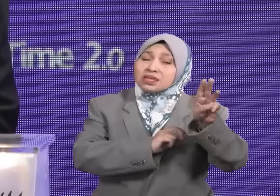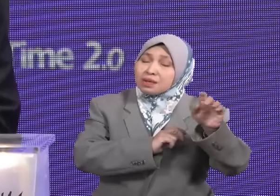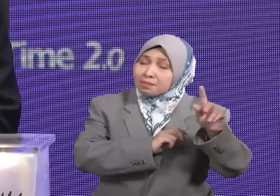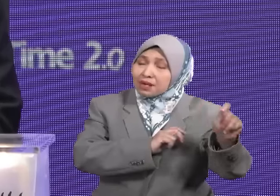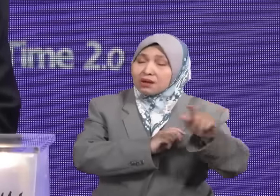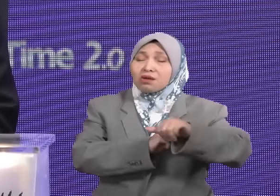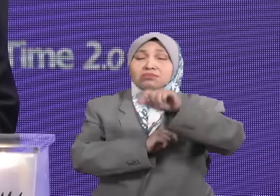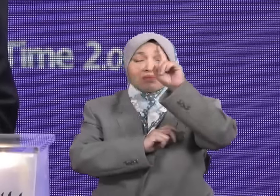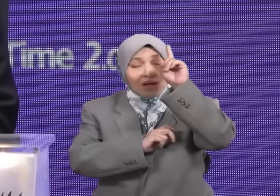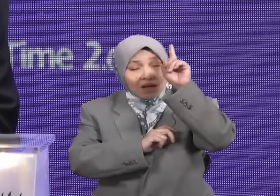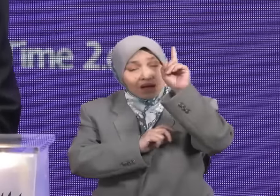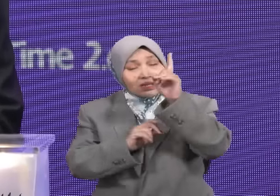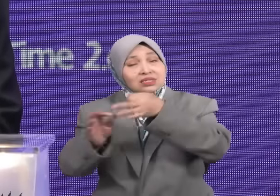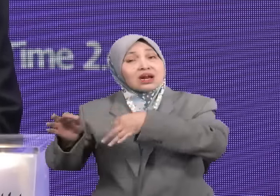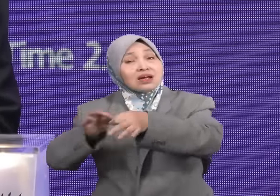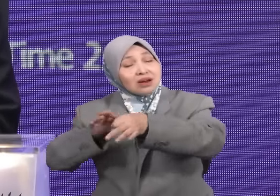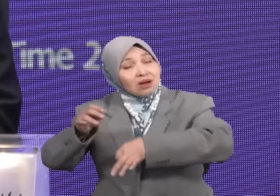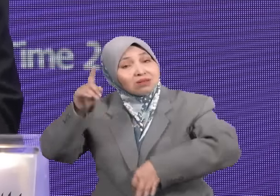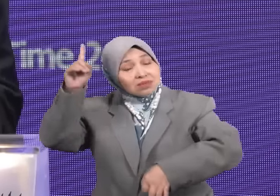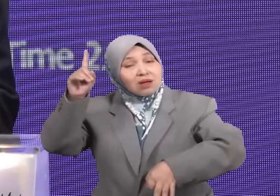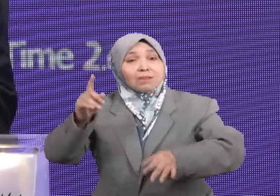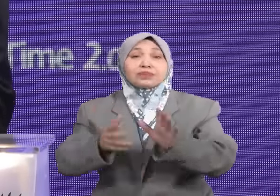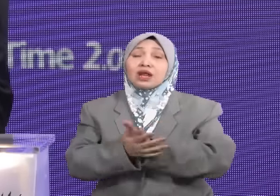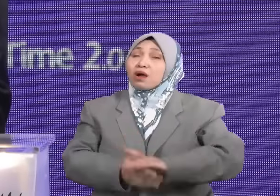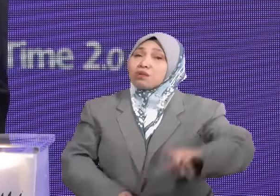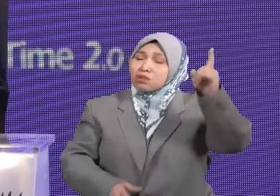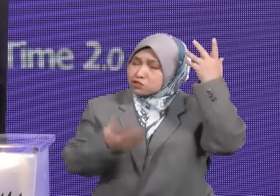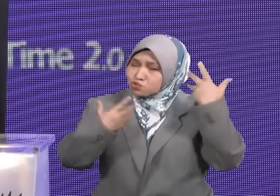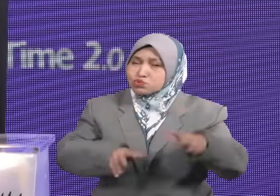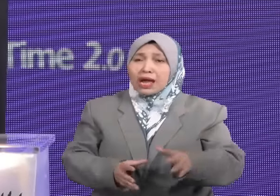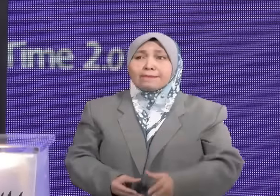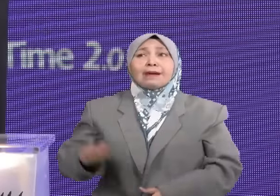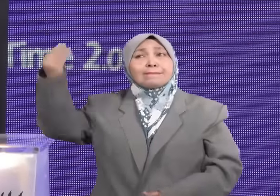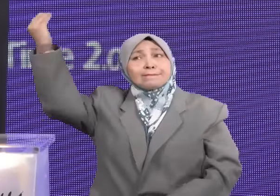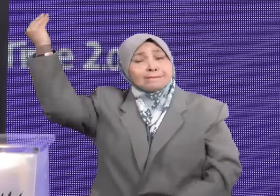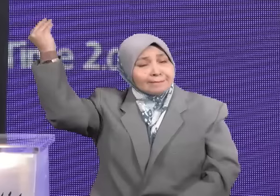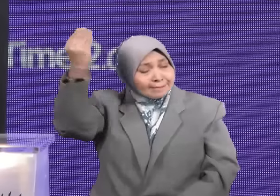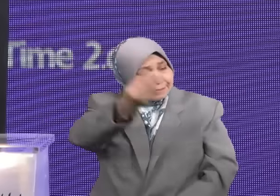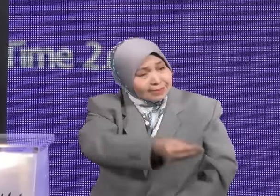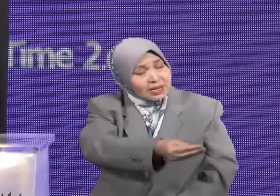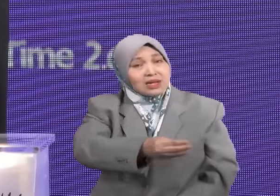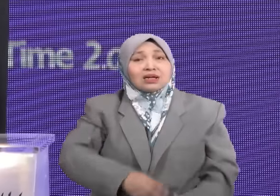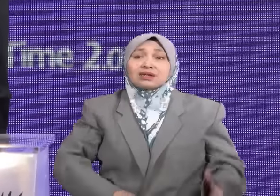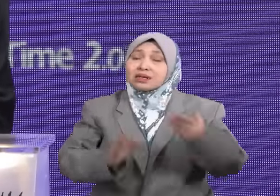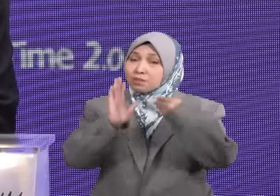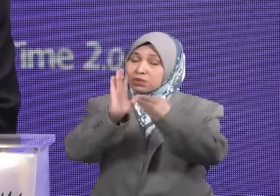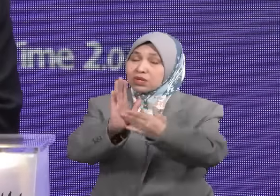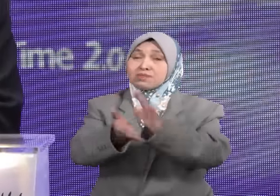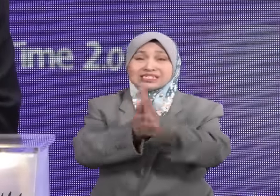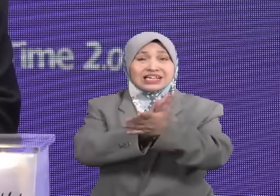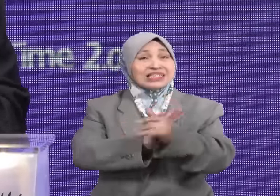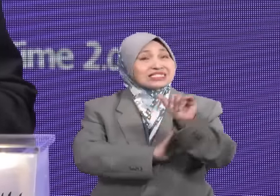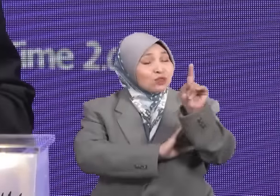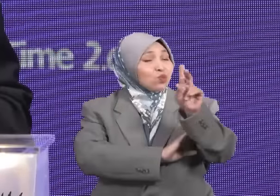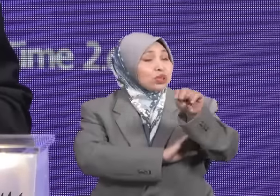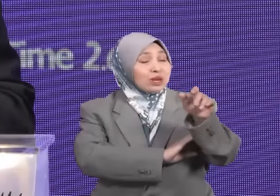مَا جَاءَتْهُ فَإِنَّ اللَّهَ شَدِيدٌ الْإِقَابِ. Allah sudah memberikan mukjizat-mukjizat sebagai satu nikmat. Ya, kalau